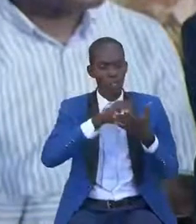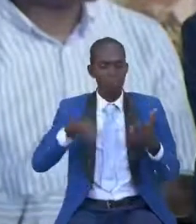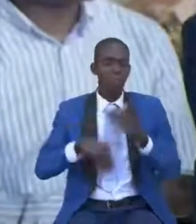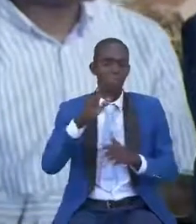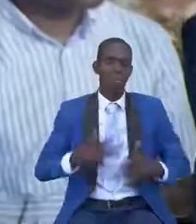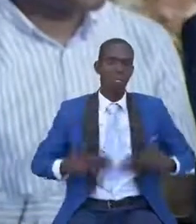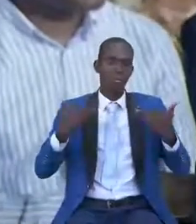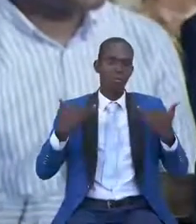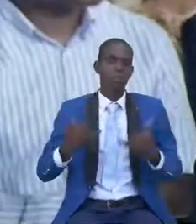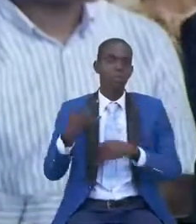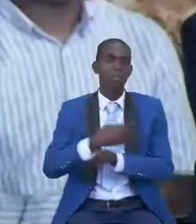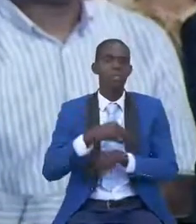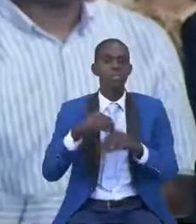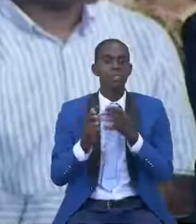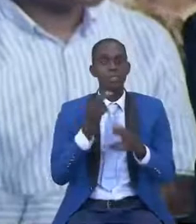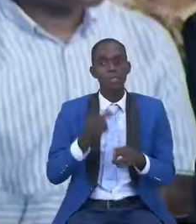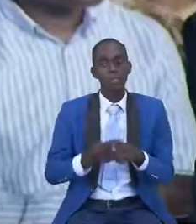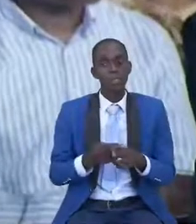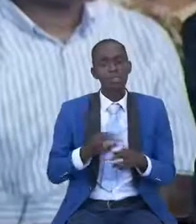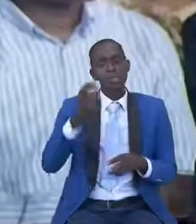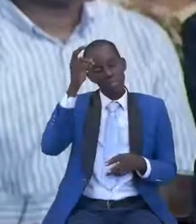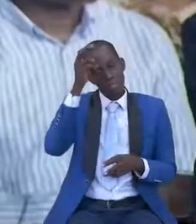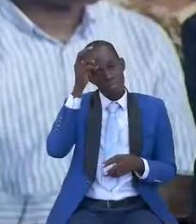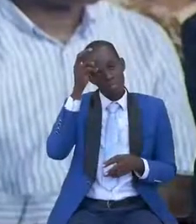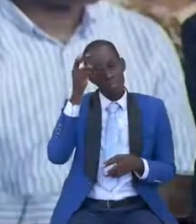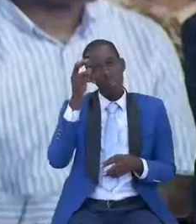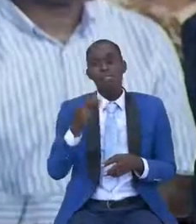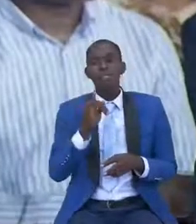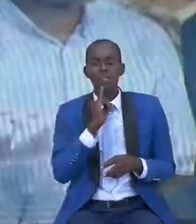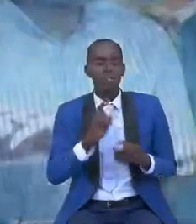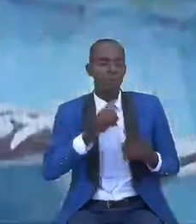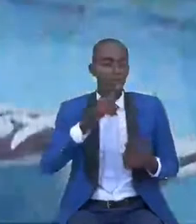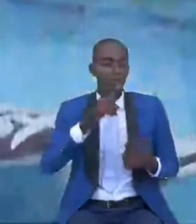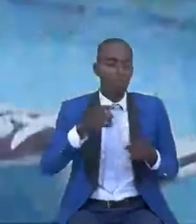le contrôle de Satan est brisé de ta vie ce soir.